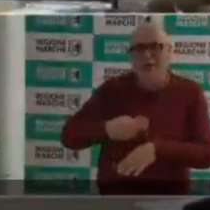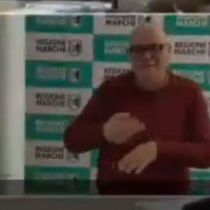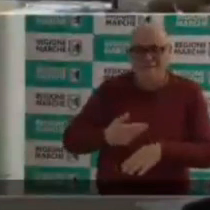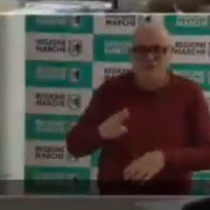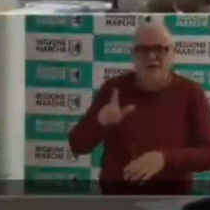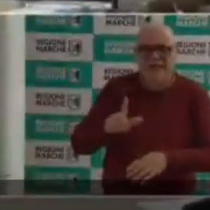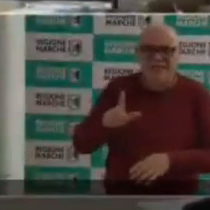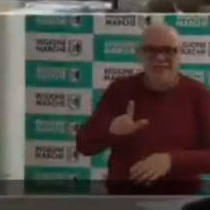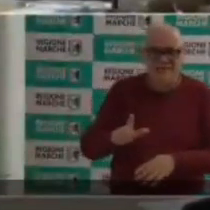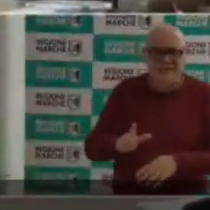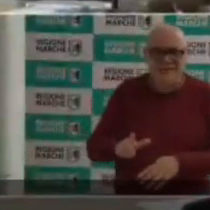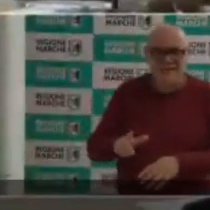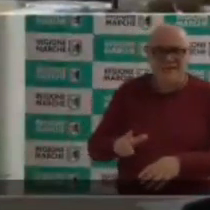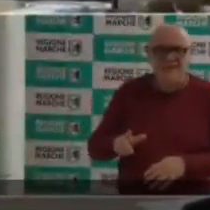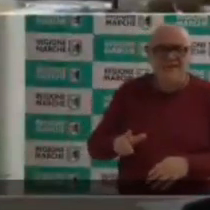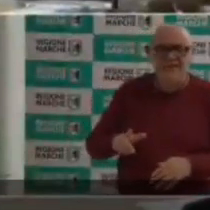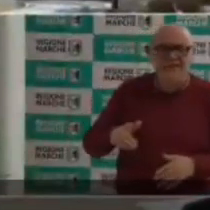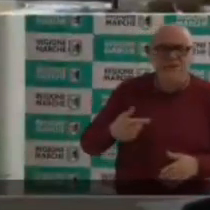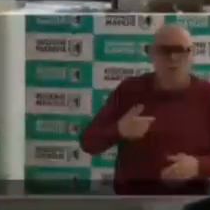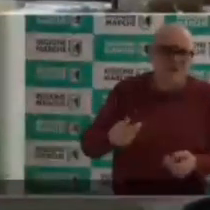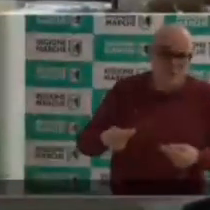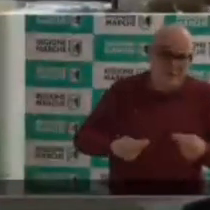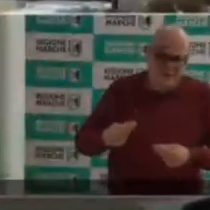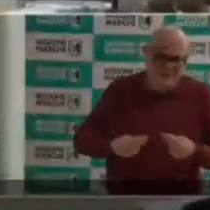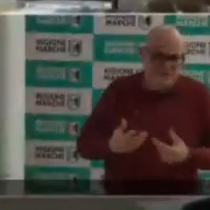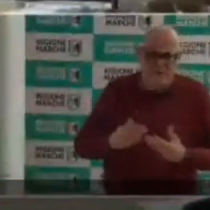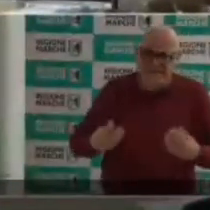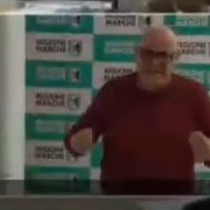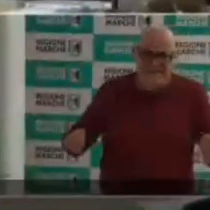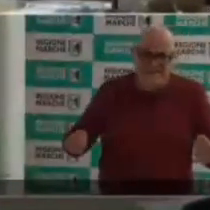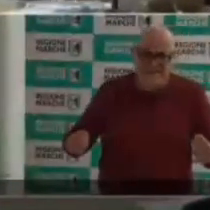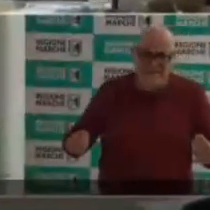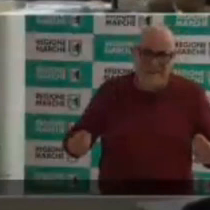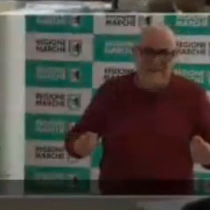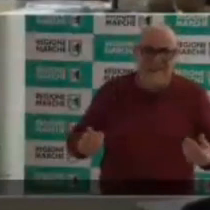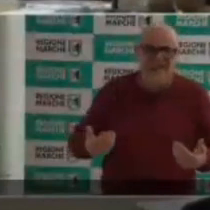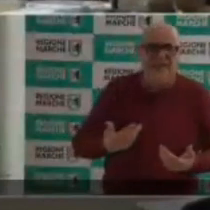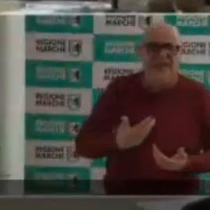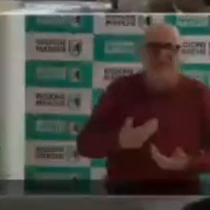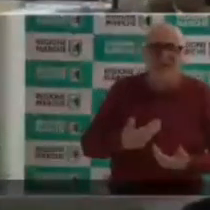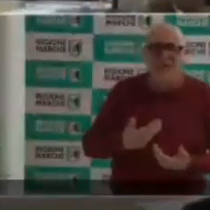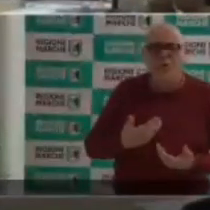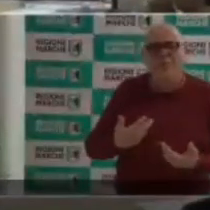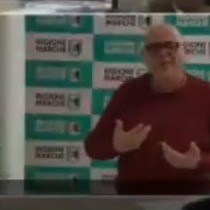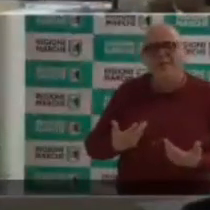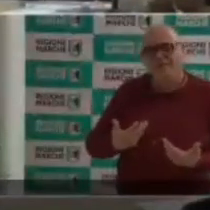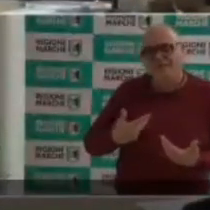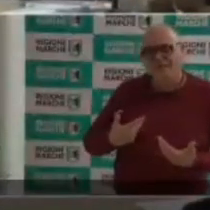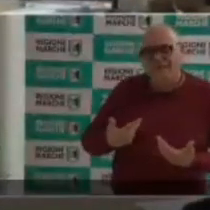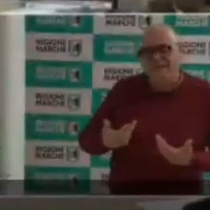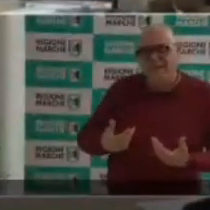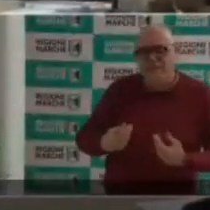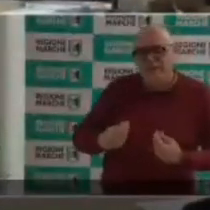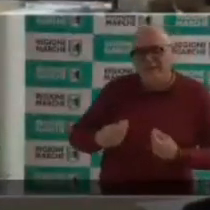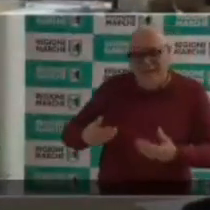perché c'è, io ho fatto l'amministratore tanti anni, lo faccio tuttora, cedere potere non è una cosa semplicissima da parte degli